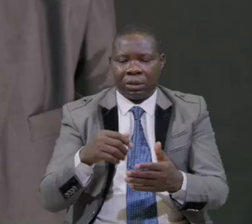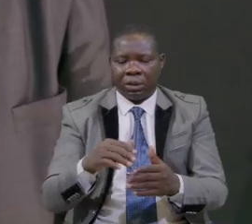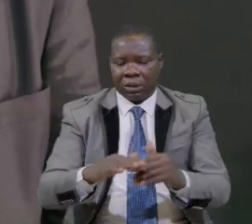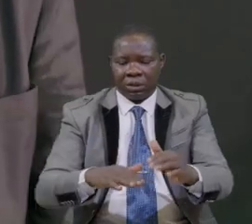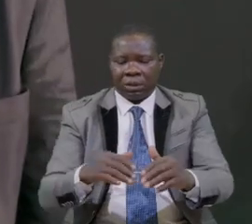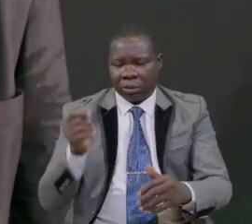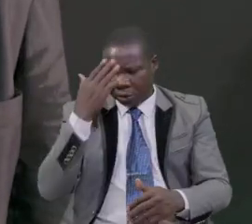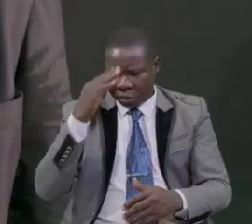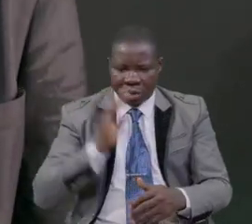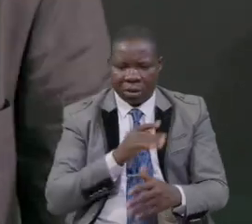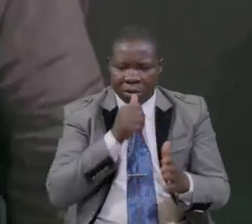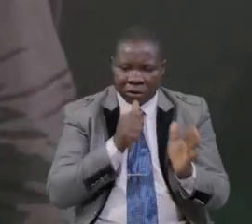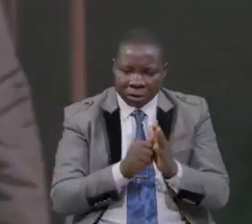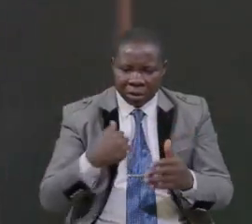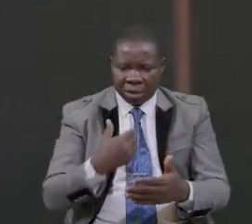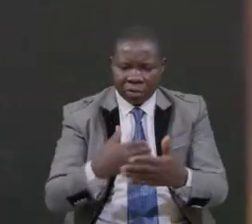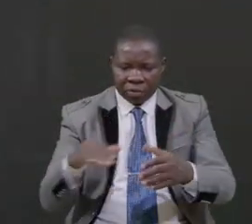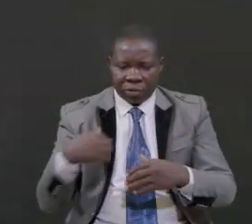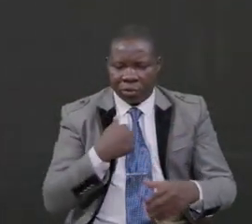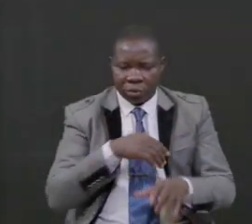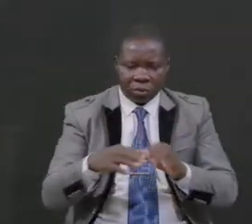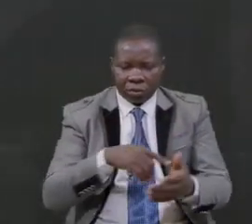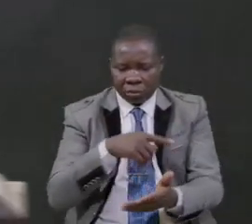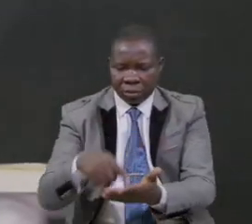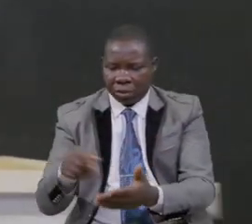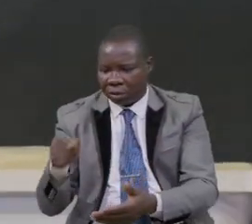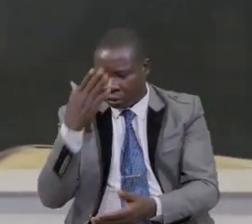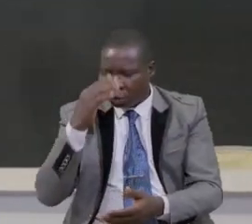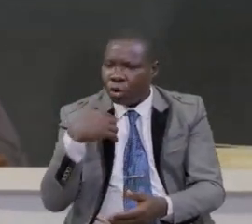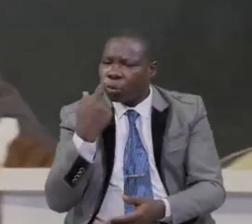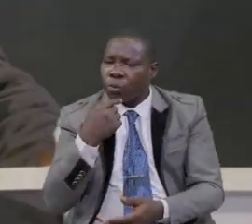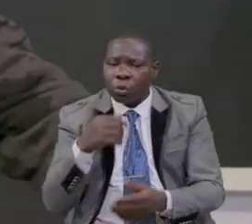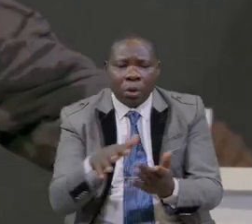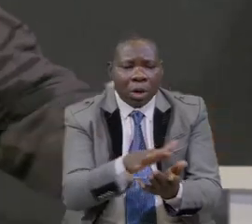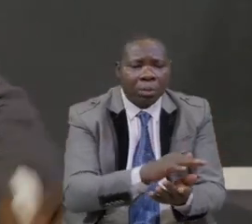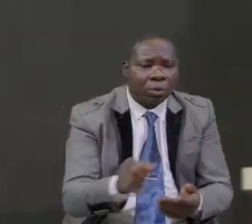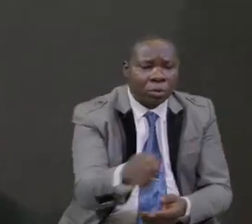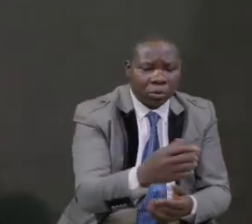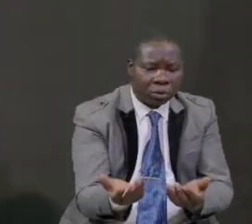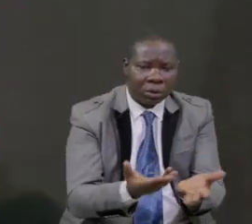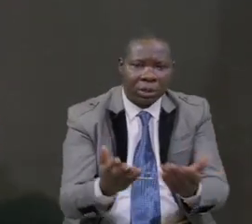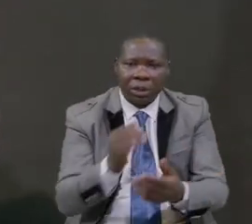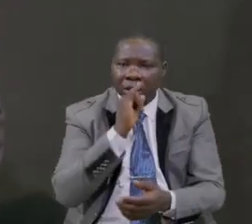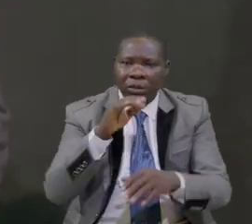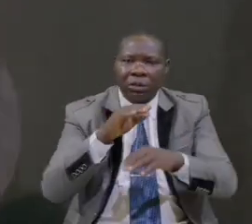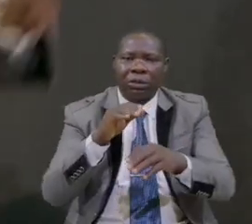faire ceci, il connaît nos secrets. Qui parmi vous ici est